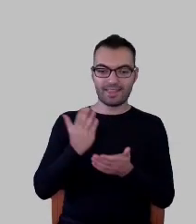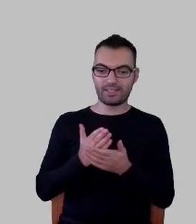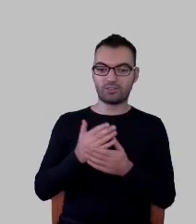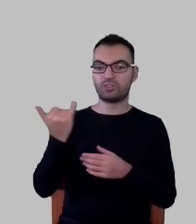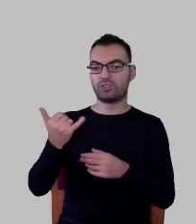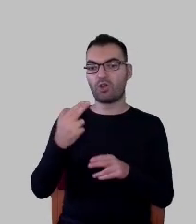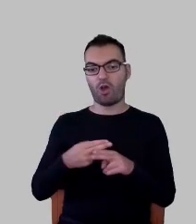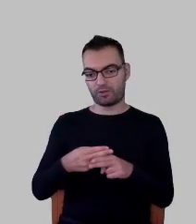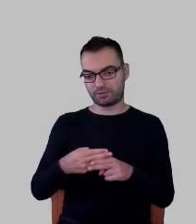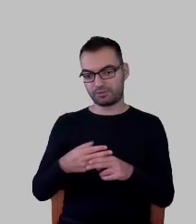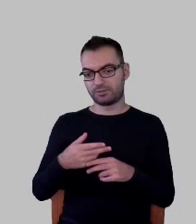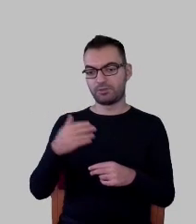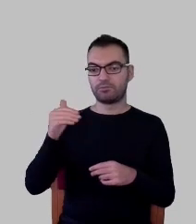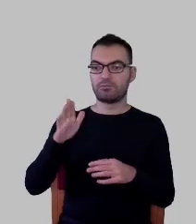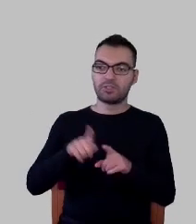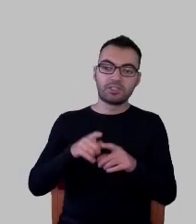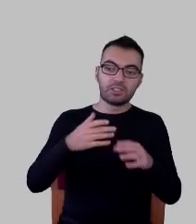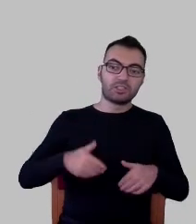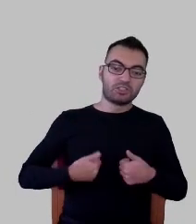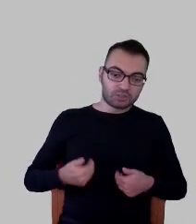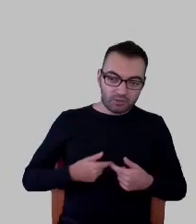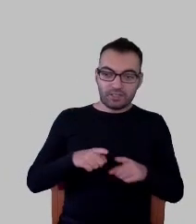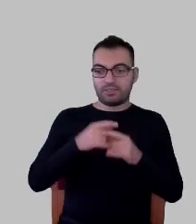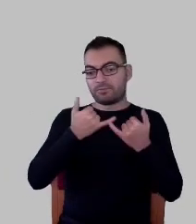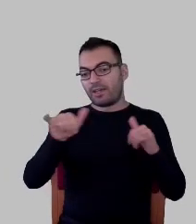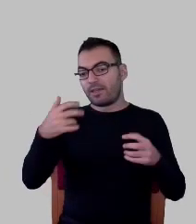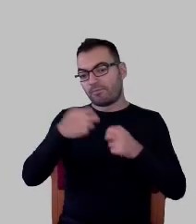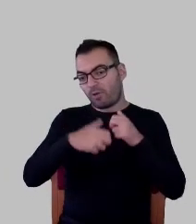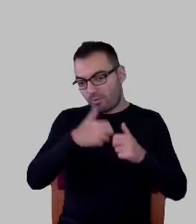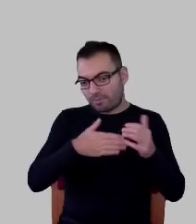chory, tak? Uczeń napotykający na inne możliwości. To do